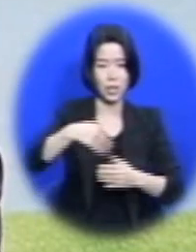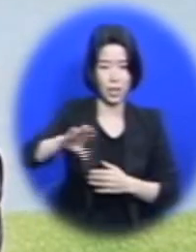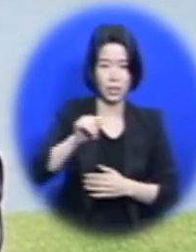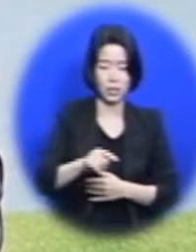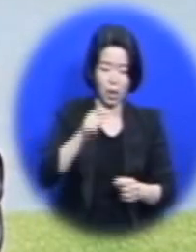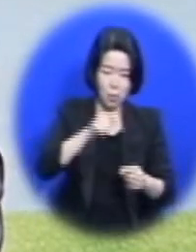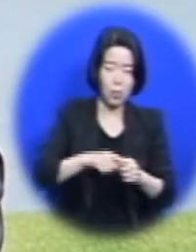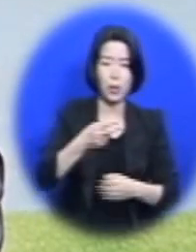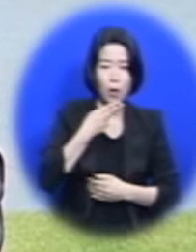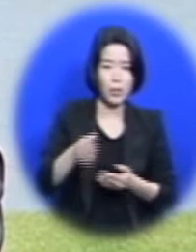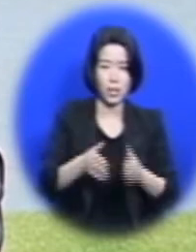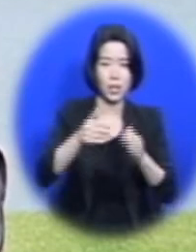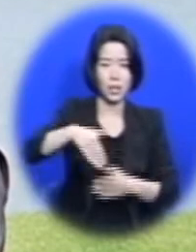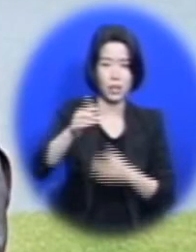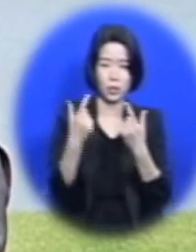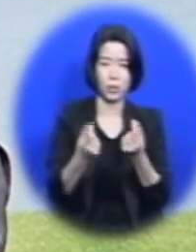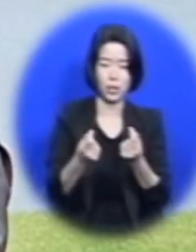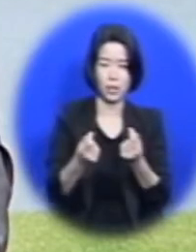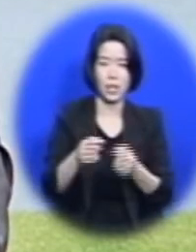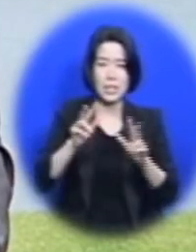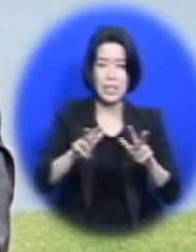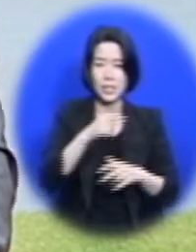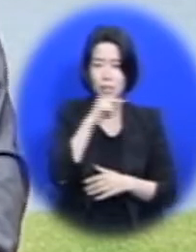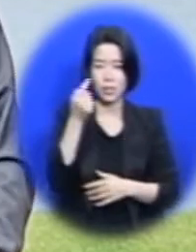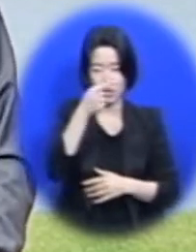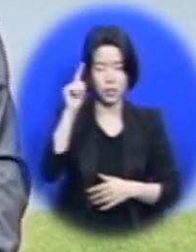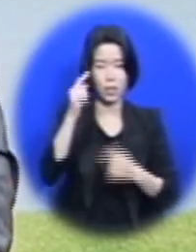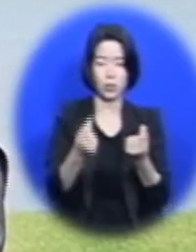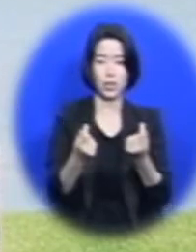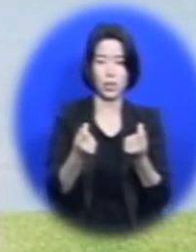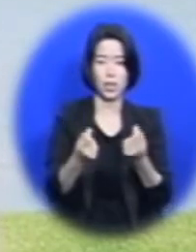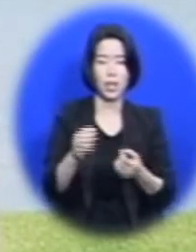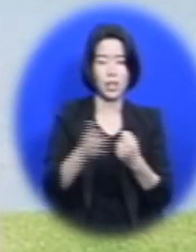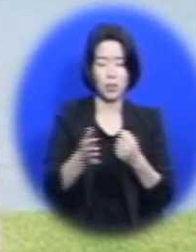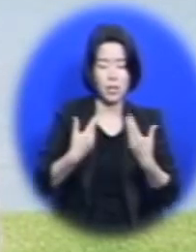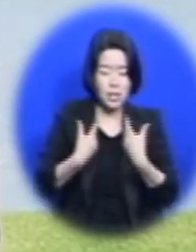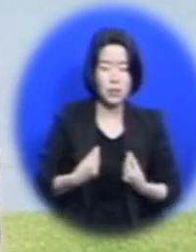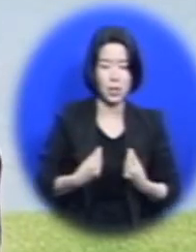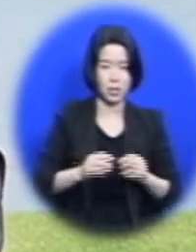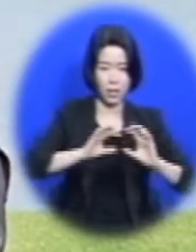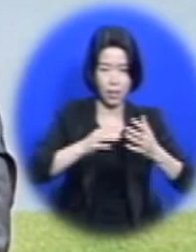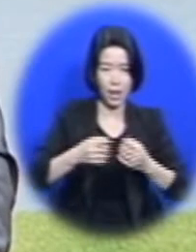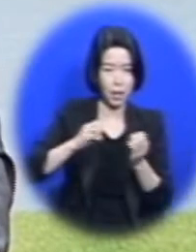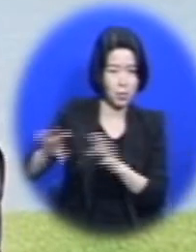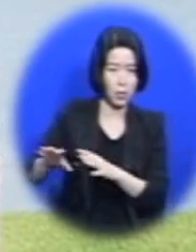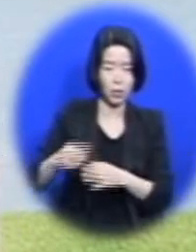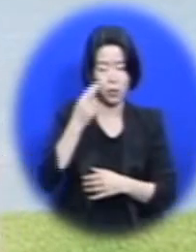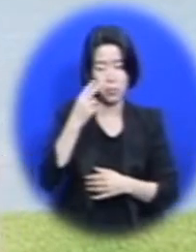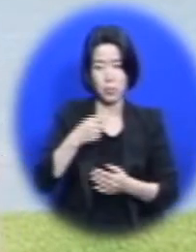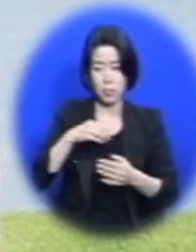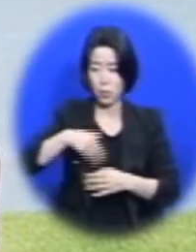없는 길을 가는 것이다. 러시아가 그렇게 되었다. 그래서 실망해서 조국마저 버리고 미국으로